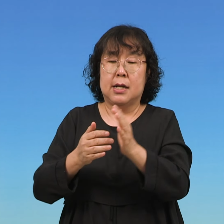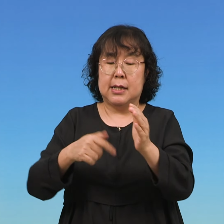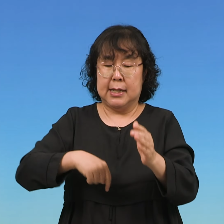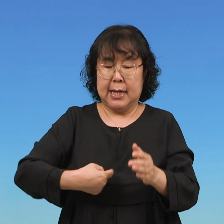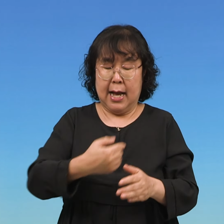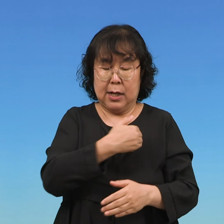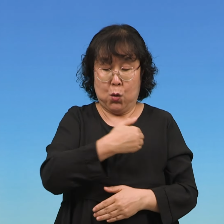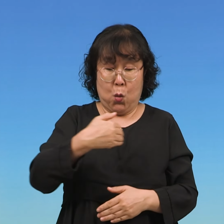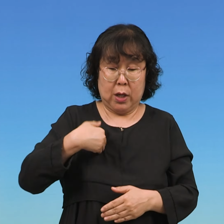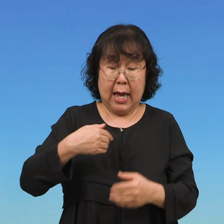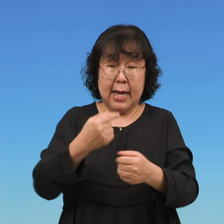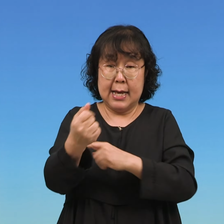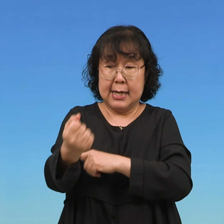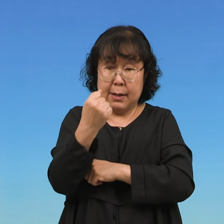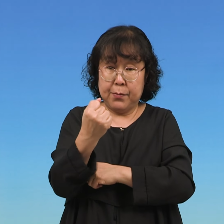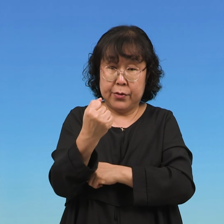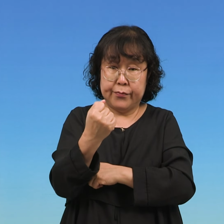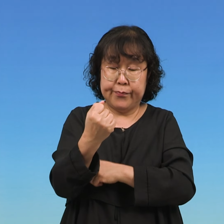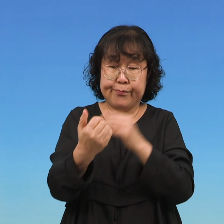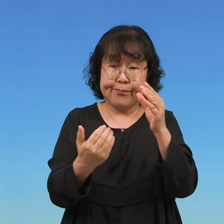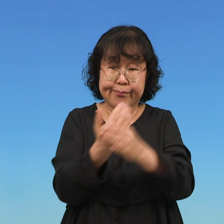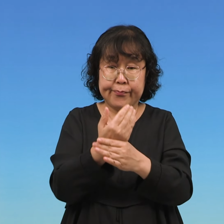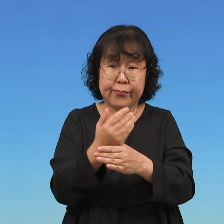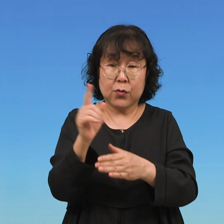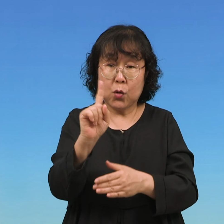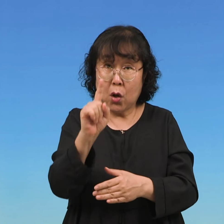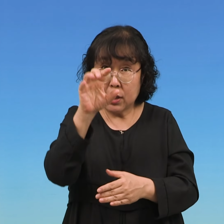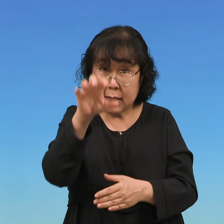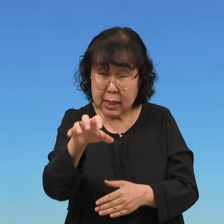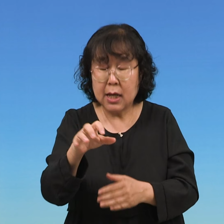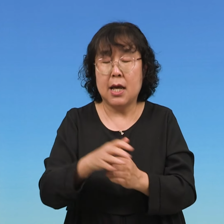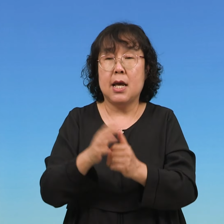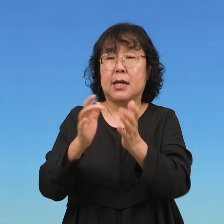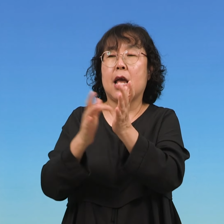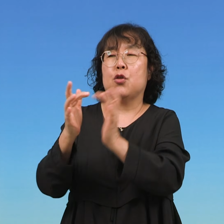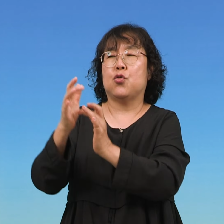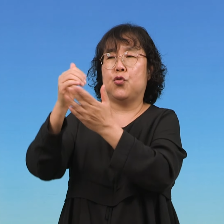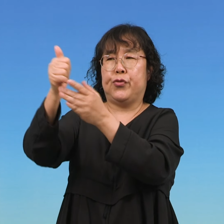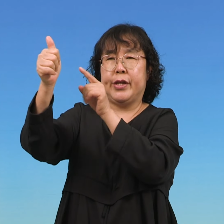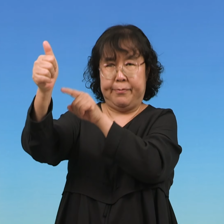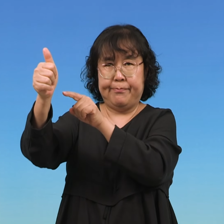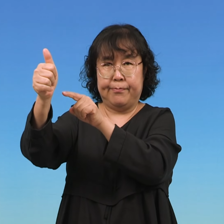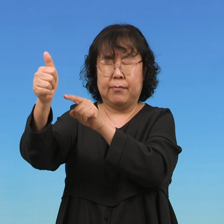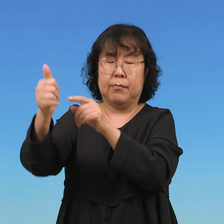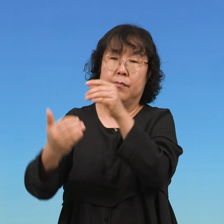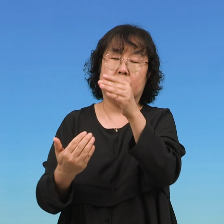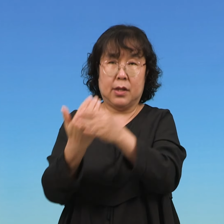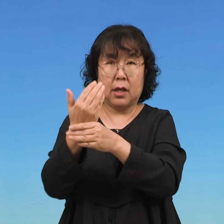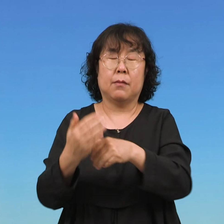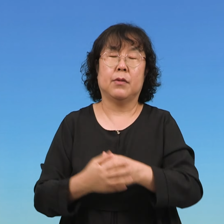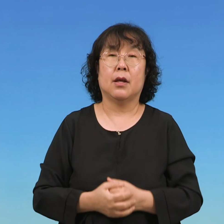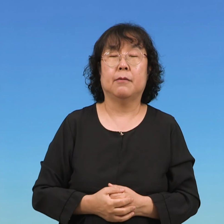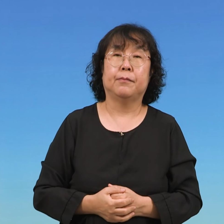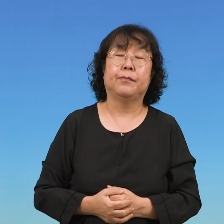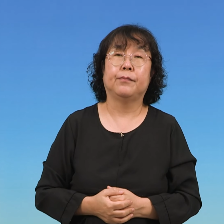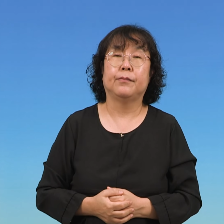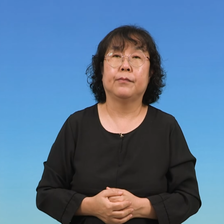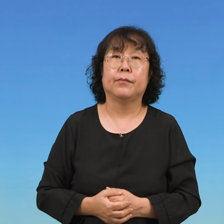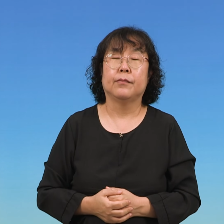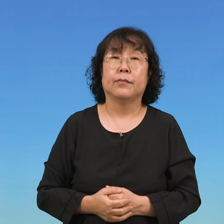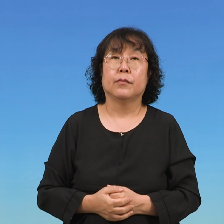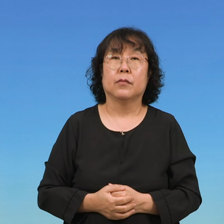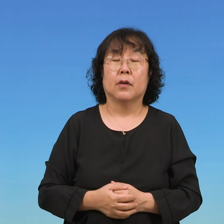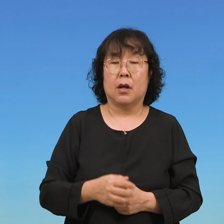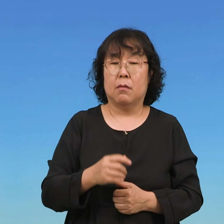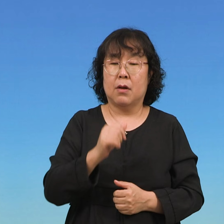안에서 나오는 거라는 겁니다 그래서 사도 바울도 그렇게 거품 많은 그런 그 초라한 사역자가 안 될 수